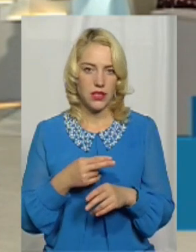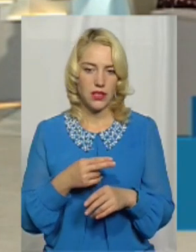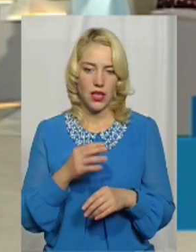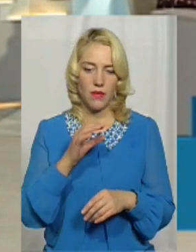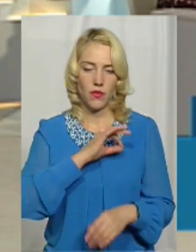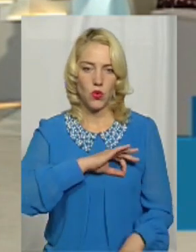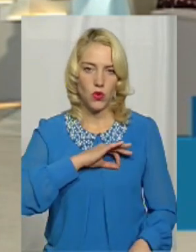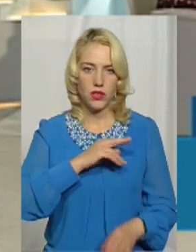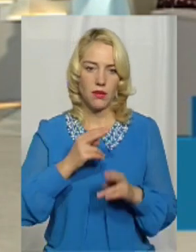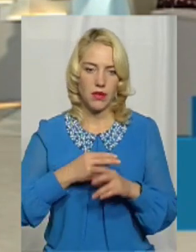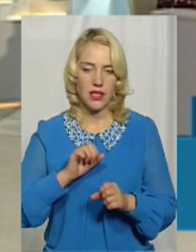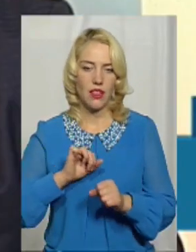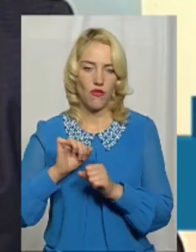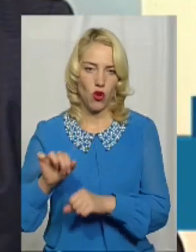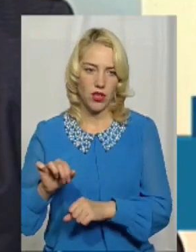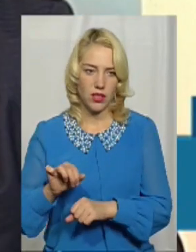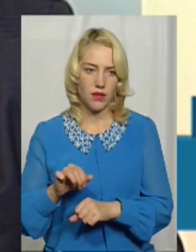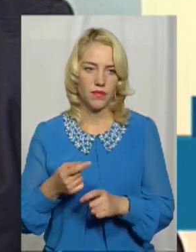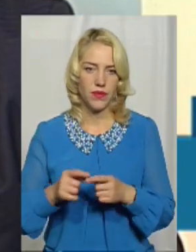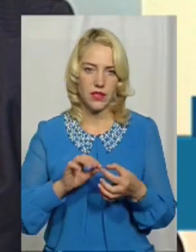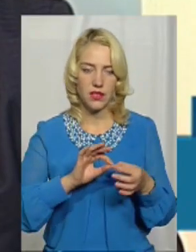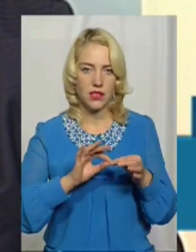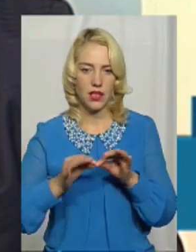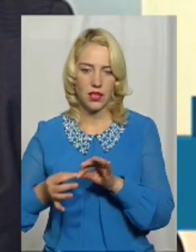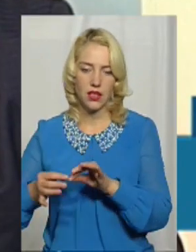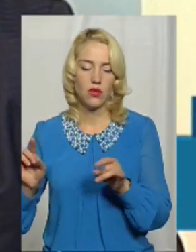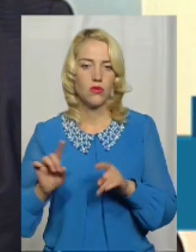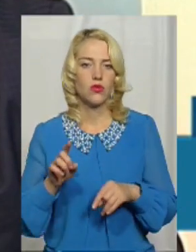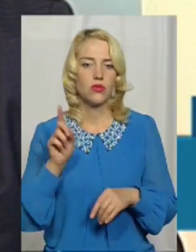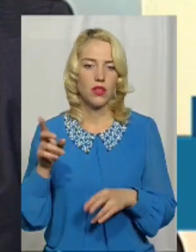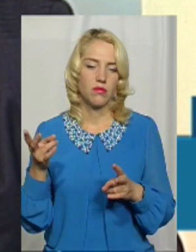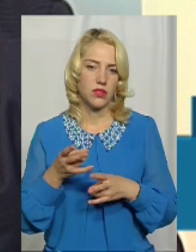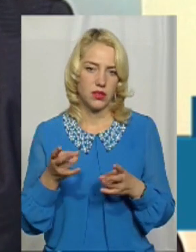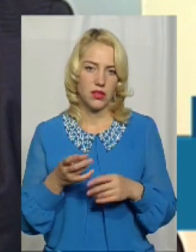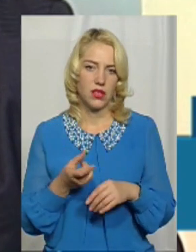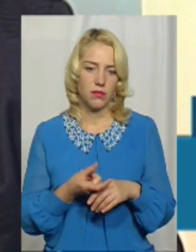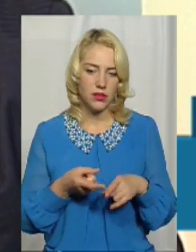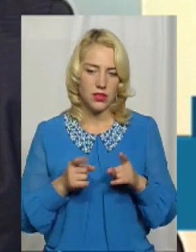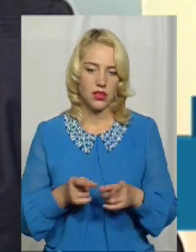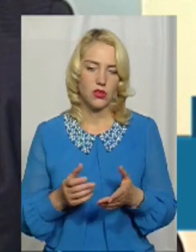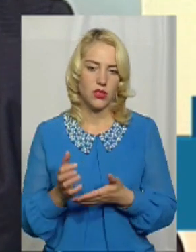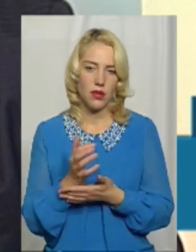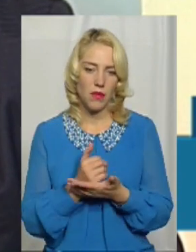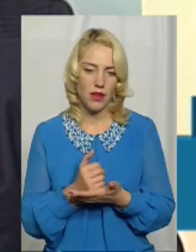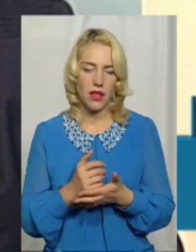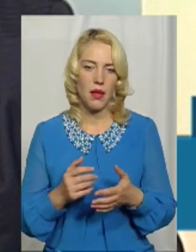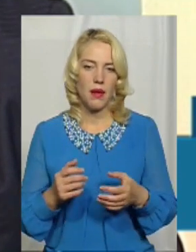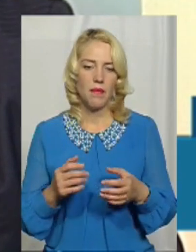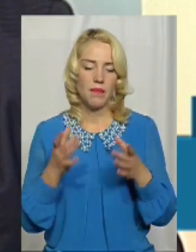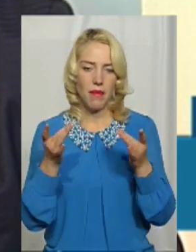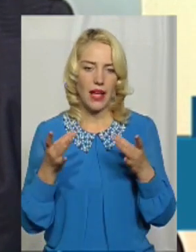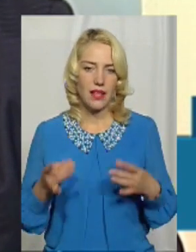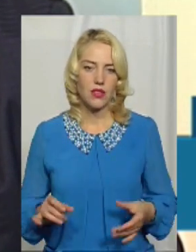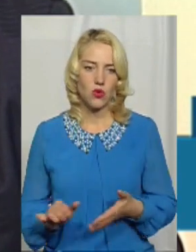юриста, без адвоката, от досить складні, тому що там треба дійсно зібрати пакет документів, ось і